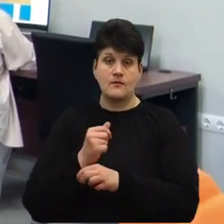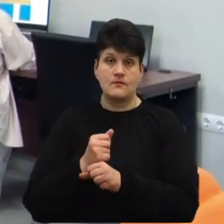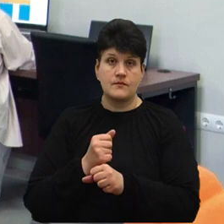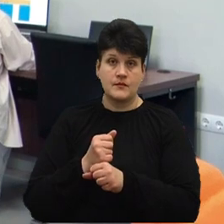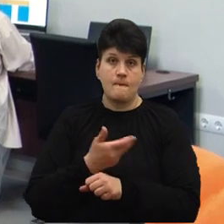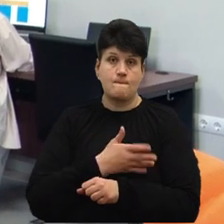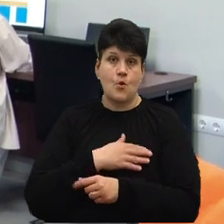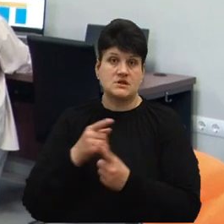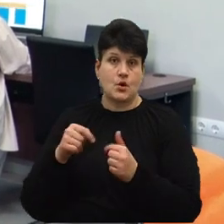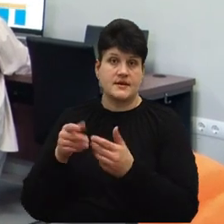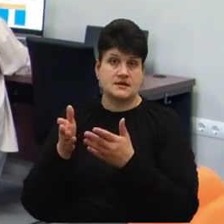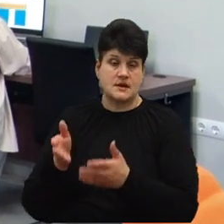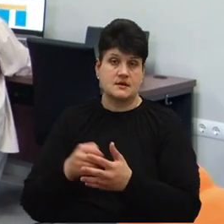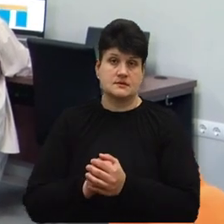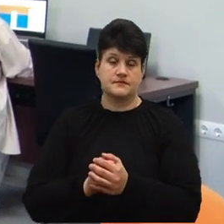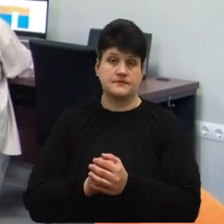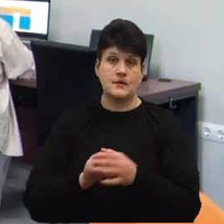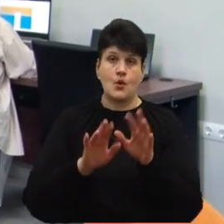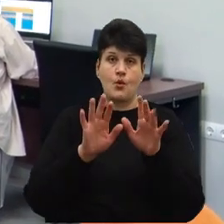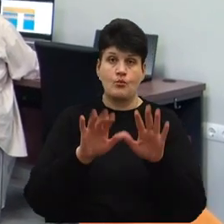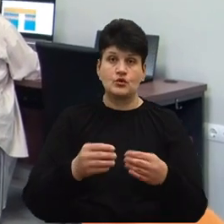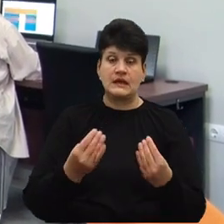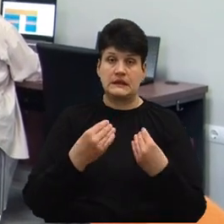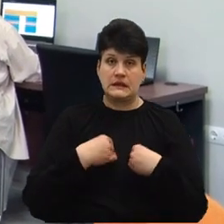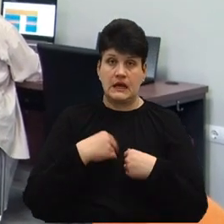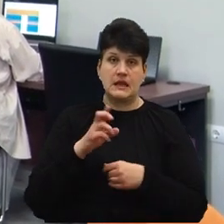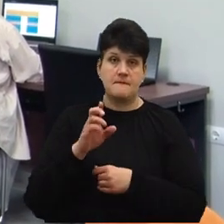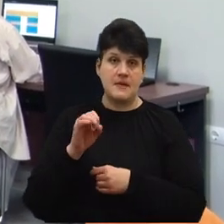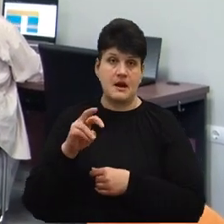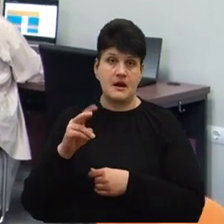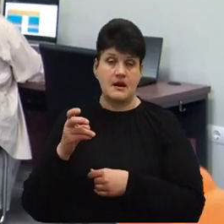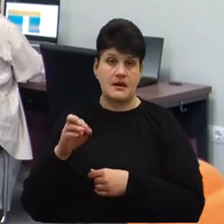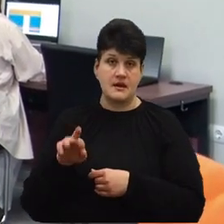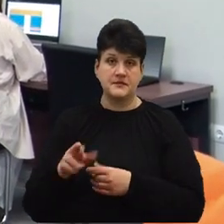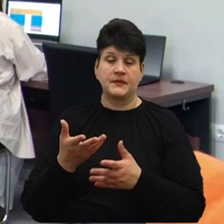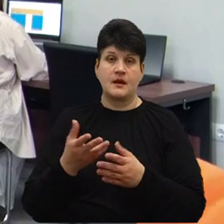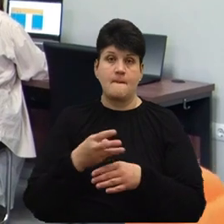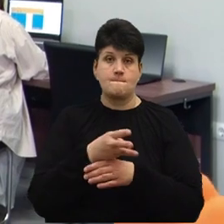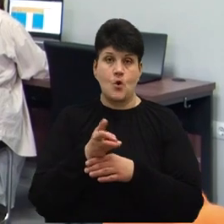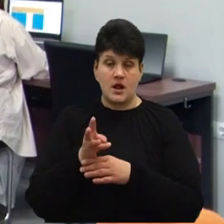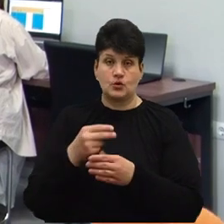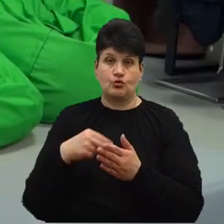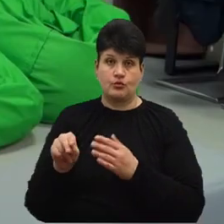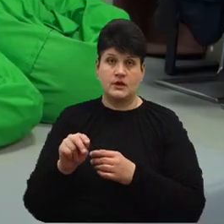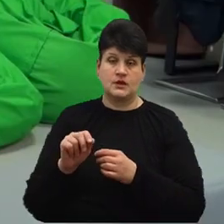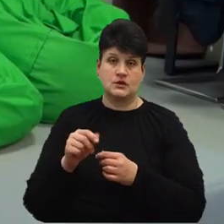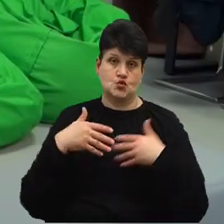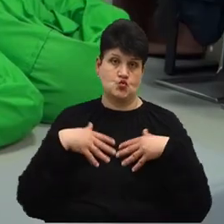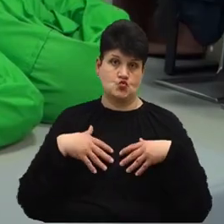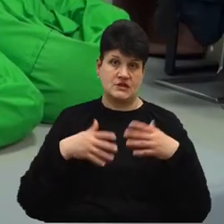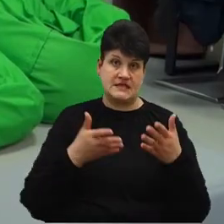там польська організація, наприклад. Комп'ютери дали бельгійці. І ну там проектор нам закупив наш друг з Грузії.